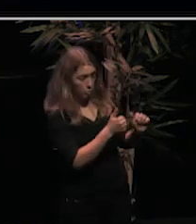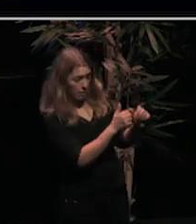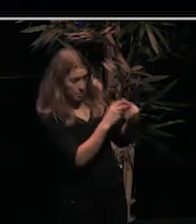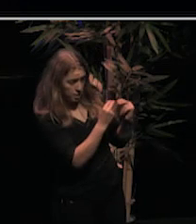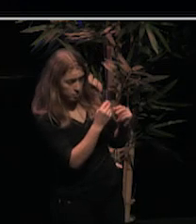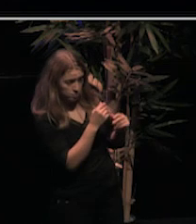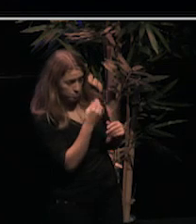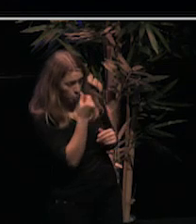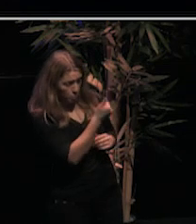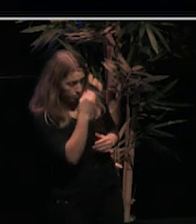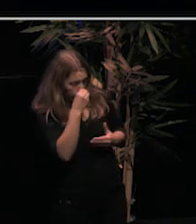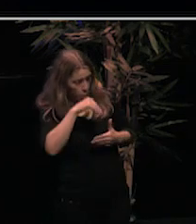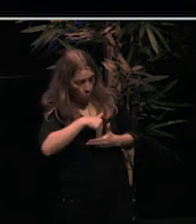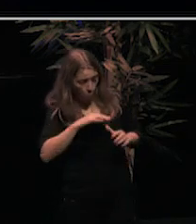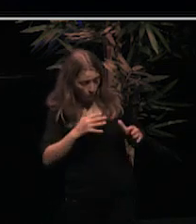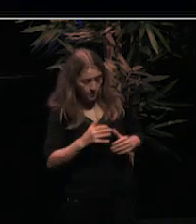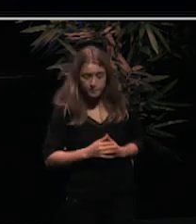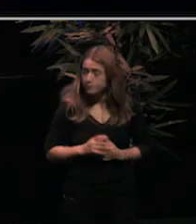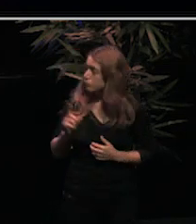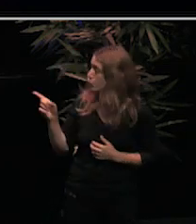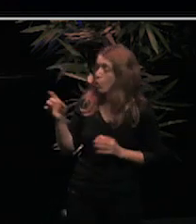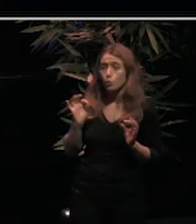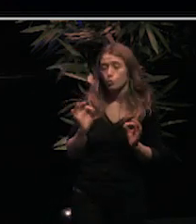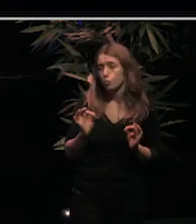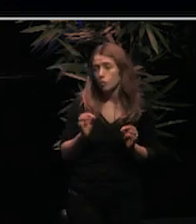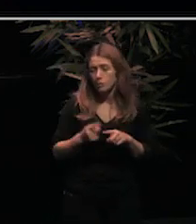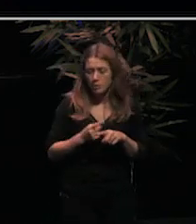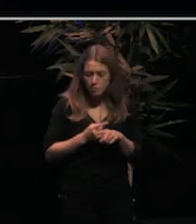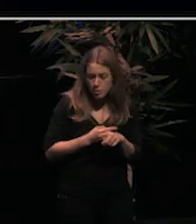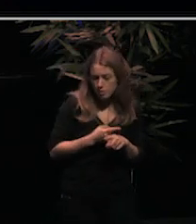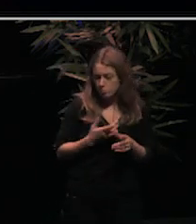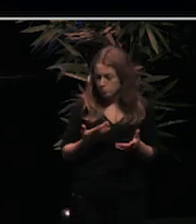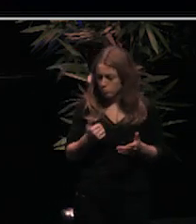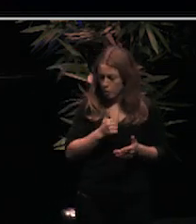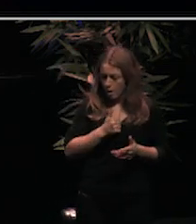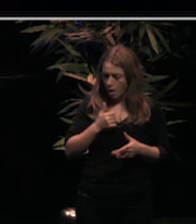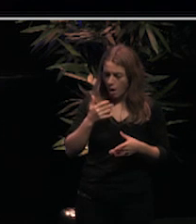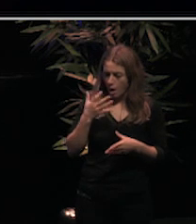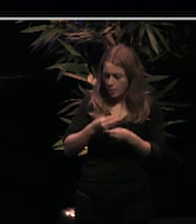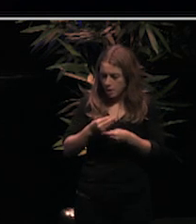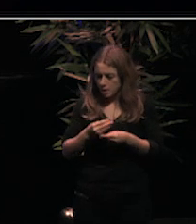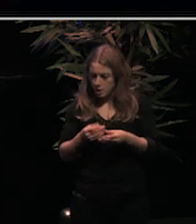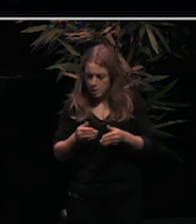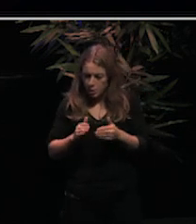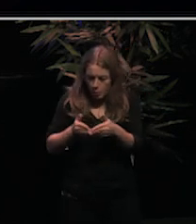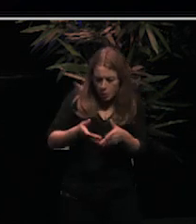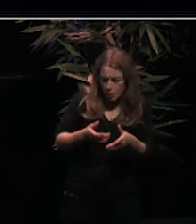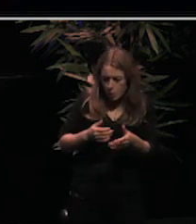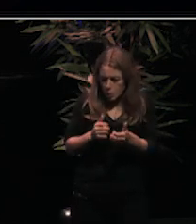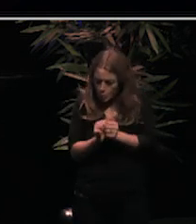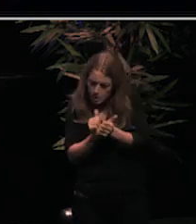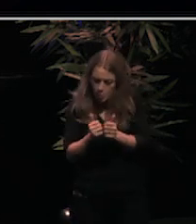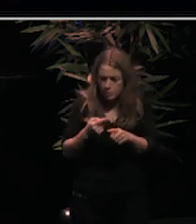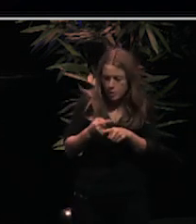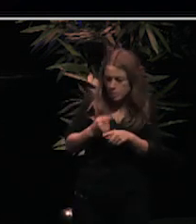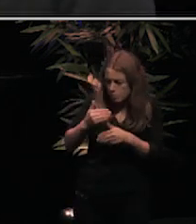peu ? Alors, effectivement, au fur et à mesure, en fait, mon apprentissage dans la compétition et de ma progression,